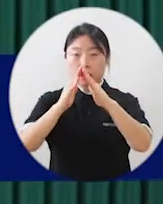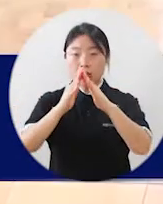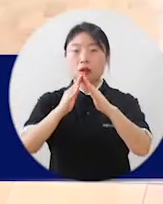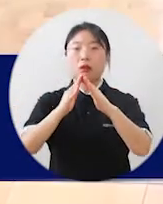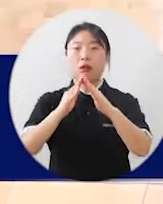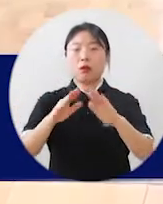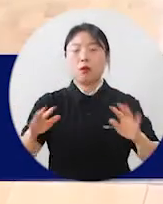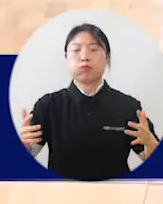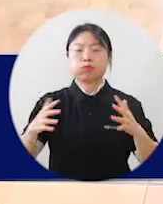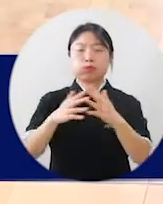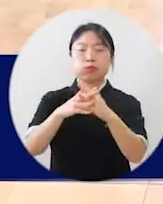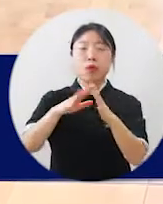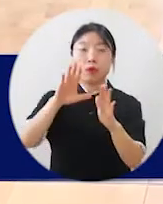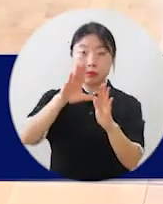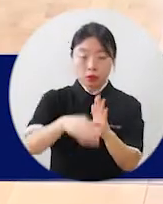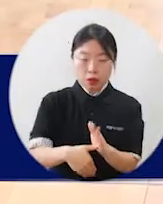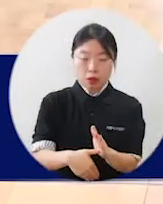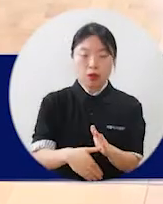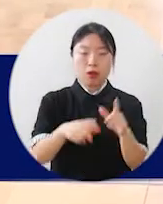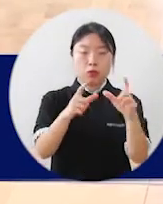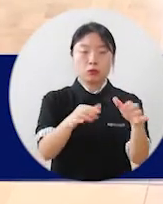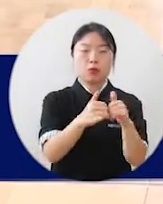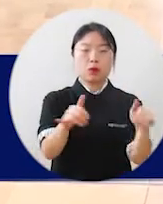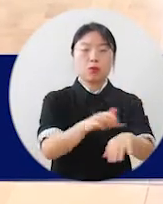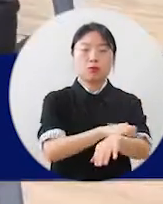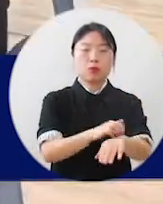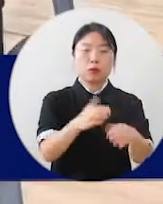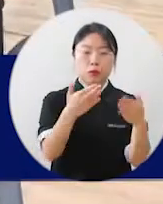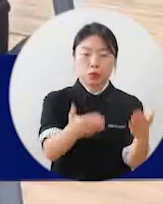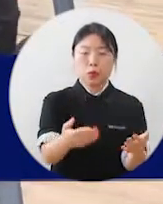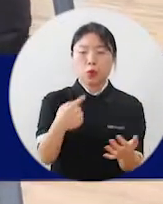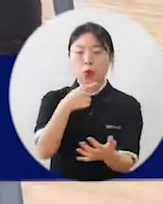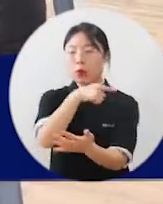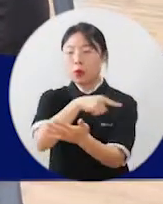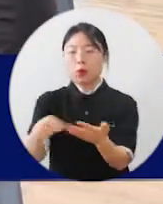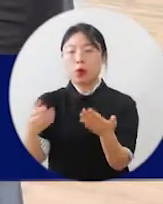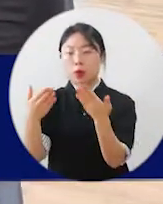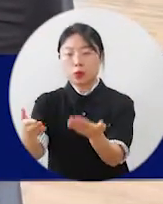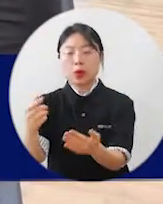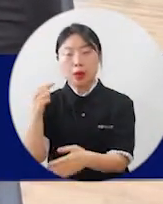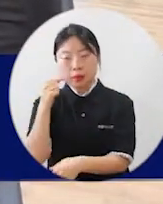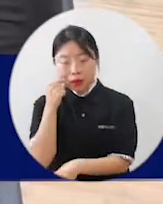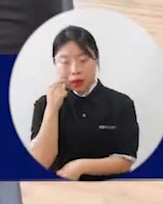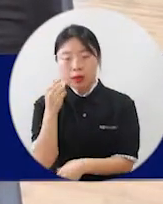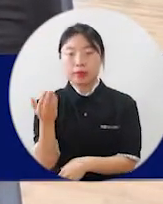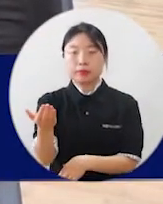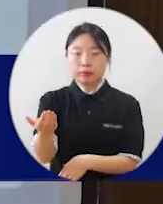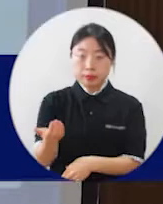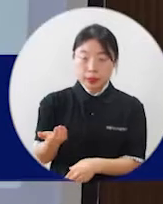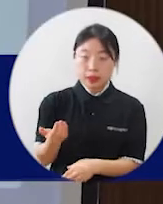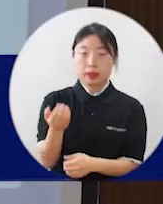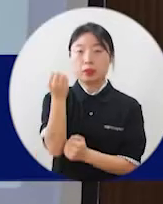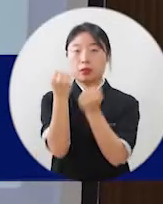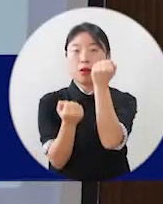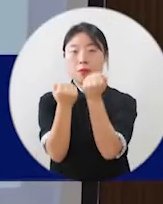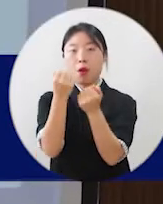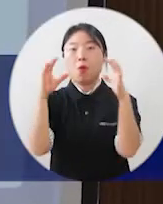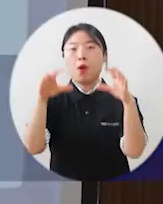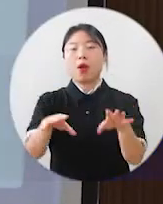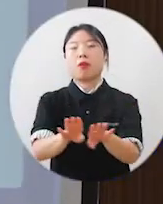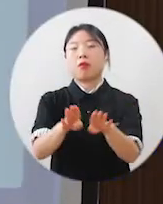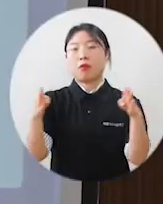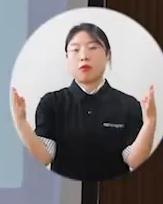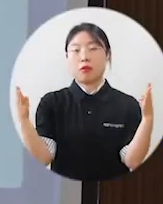진동, 토양 등의 환경에 미치는 영향과 그 저감 방안에 대한 환경영향평가서 내용을 주민들에게 설명하는